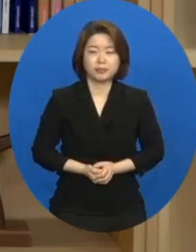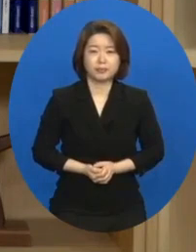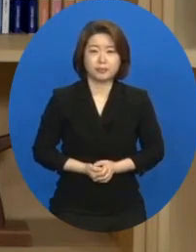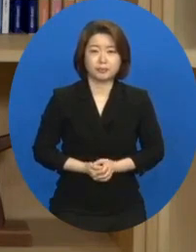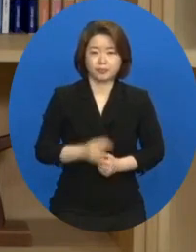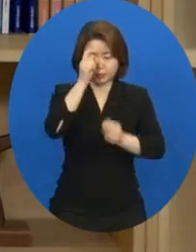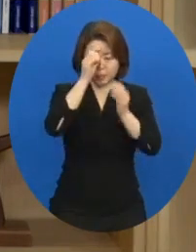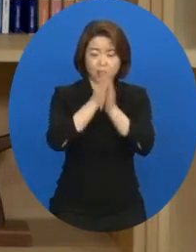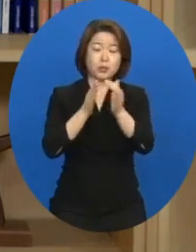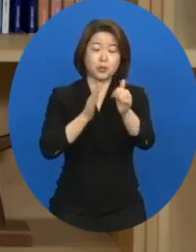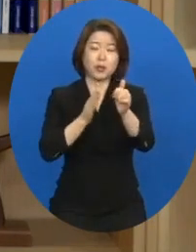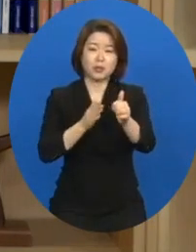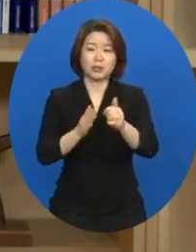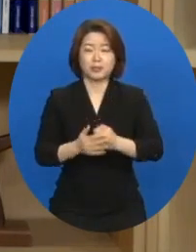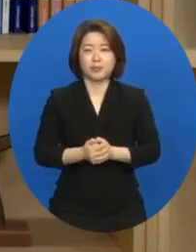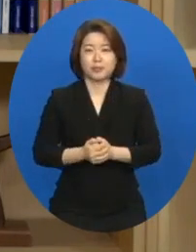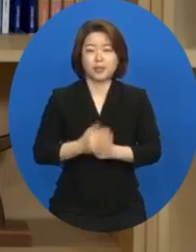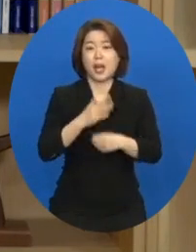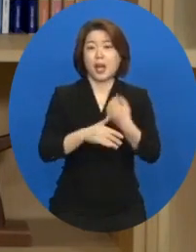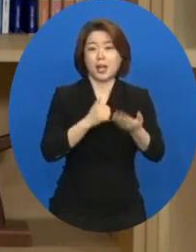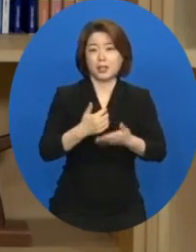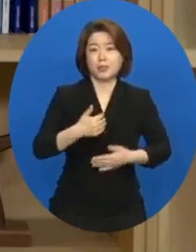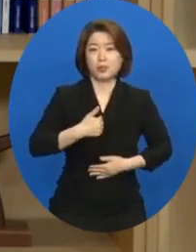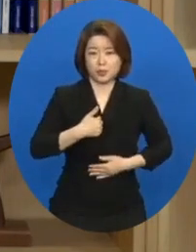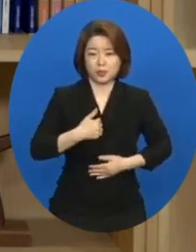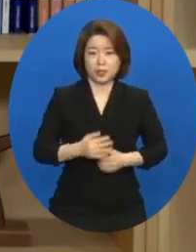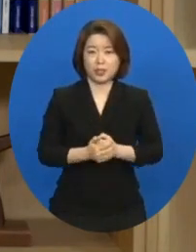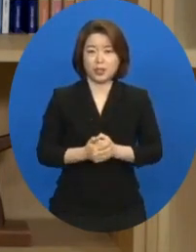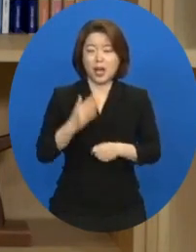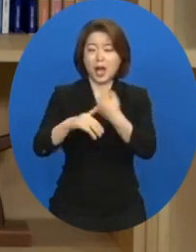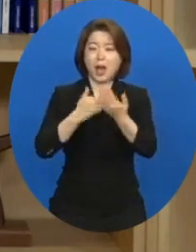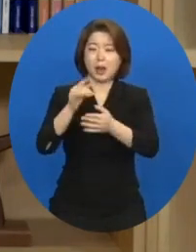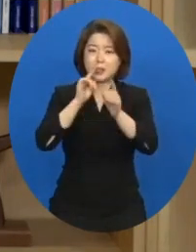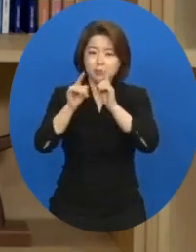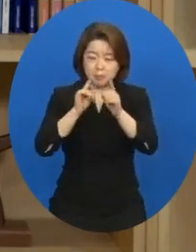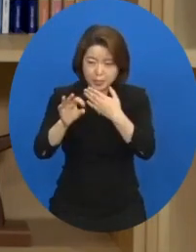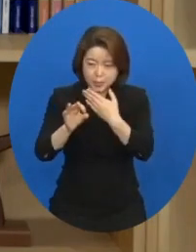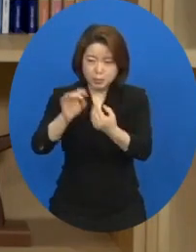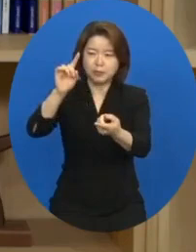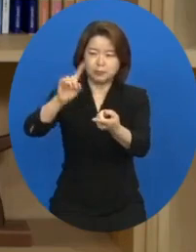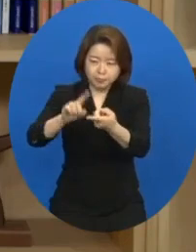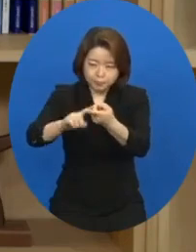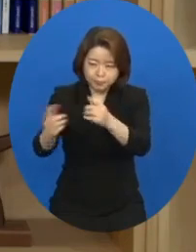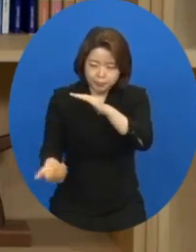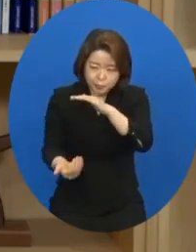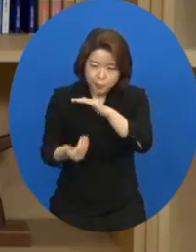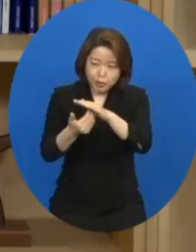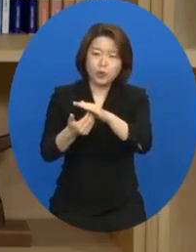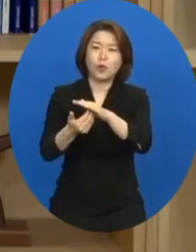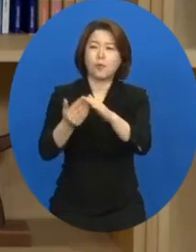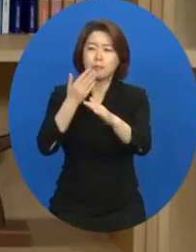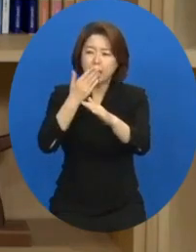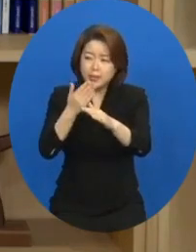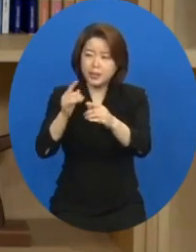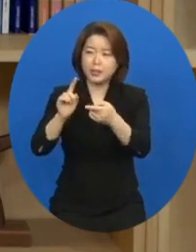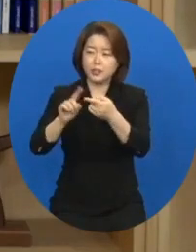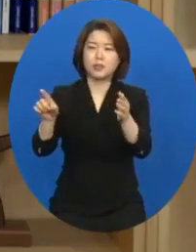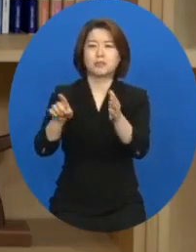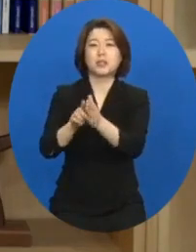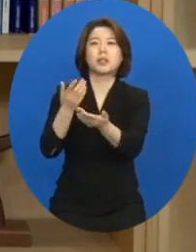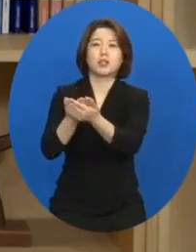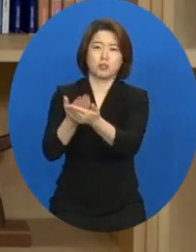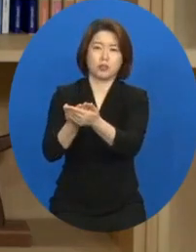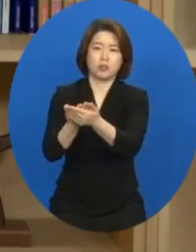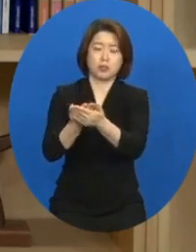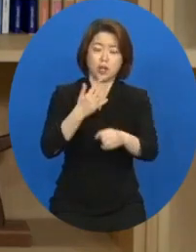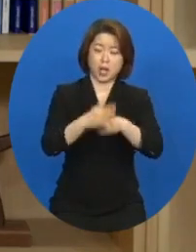기도 하십시다 하나님 저에게 하나님의 말씀이 면 그대로 이루어지는 믿음을 주세요 하나님의